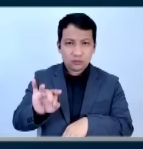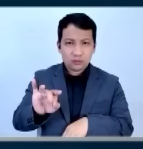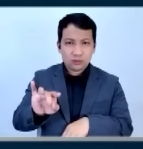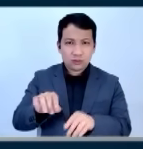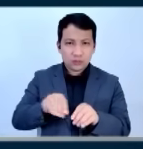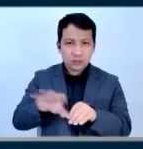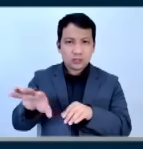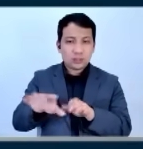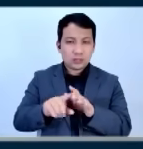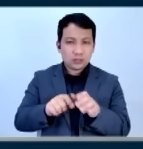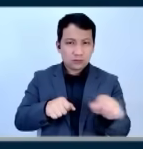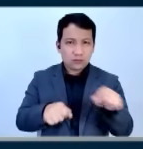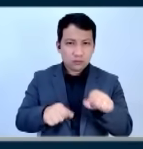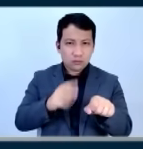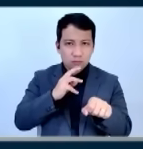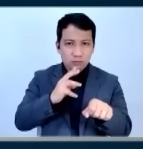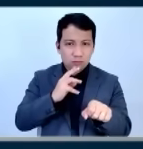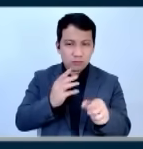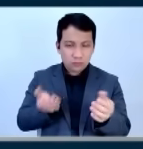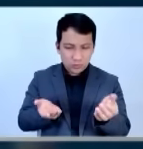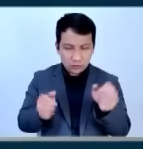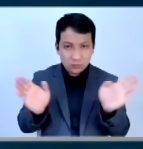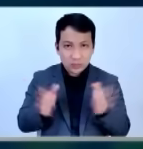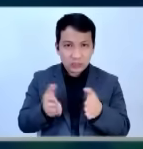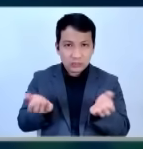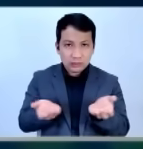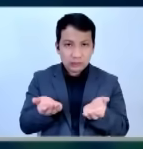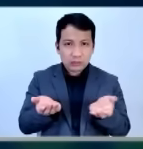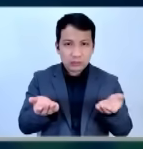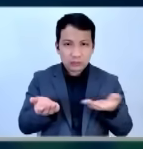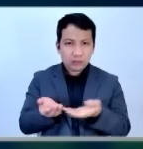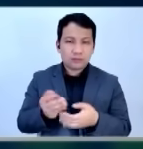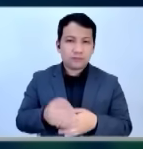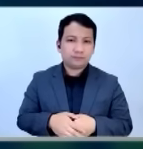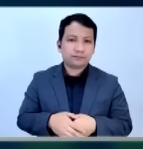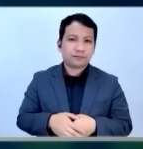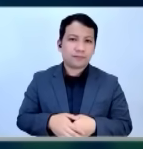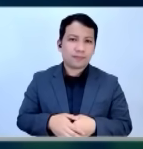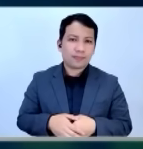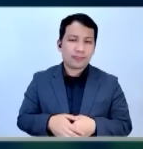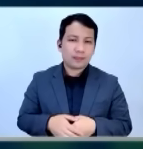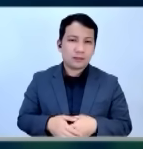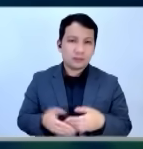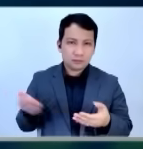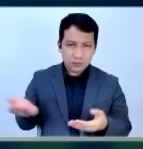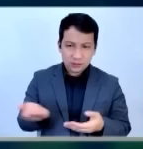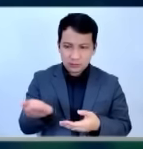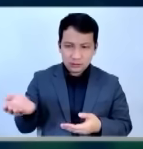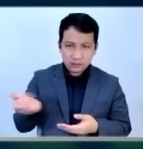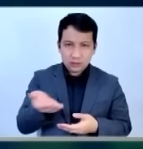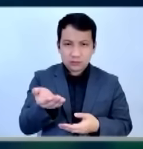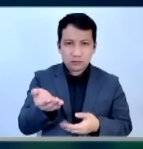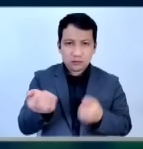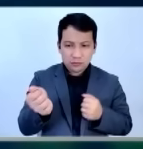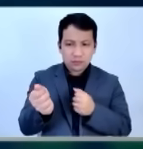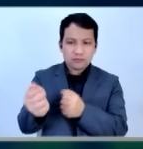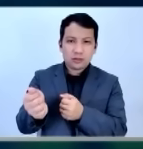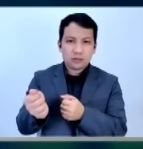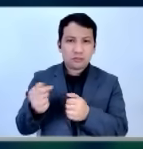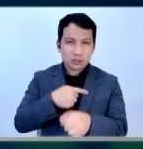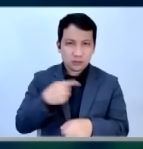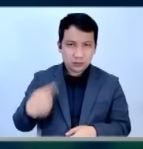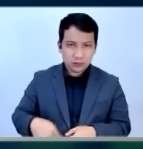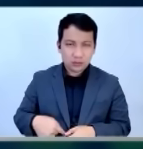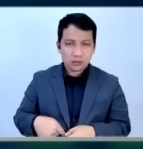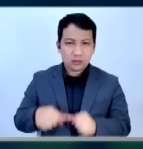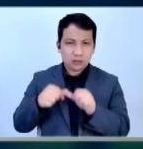tubig ang mas maliit na Onaiza May 4. Pilit umiwas ang ating bangka pero binuntutan pa rin ito ng China habang patuloy